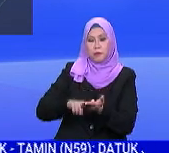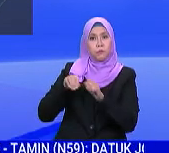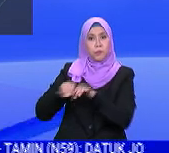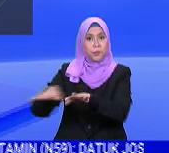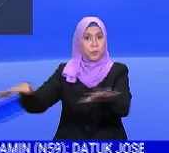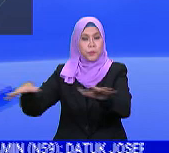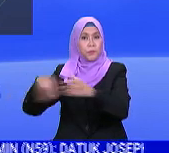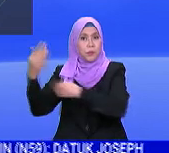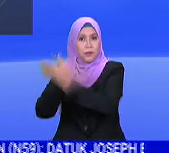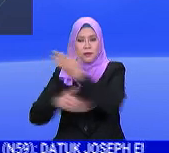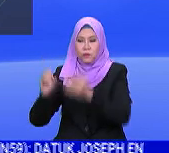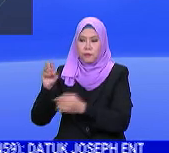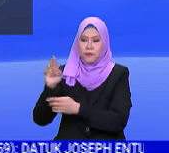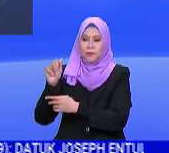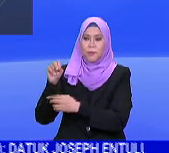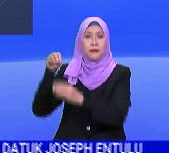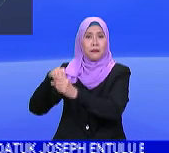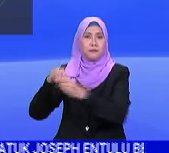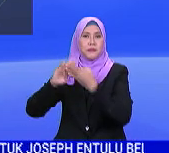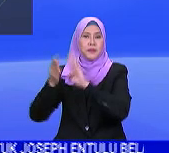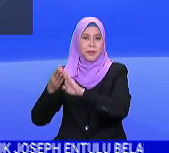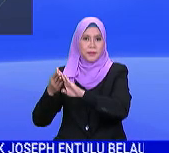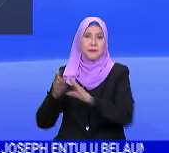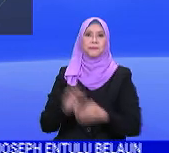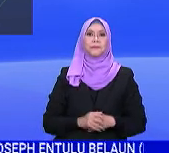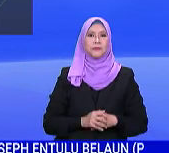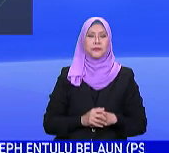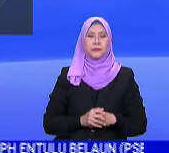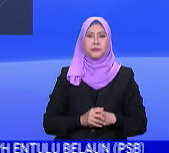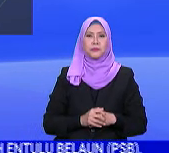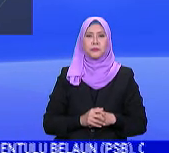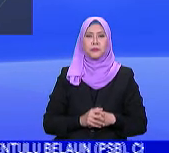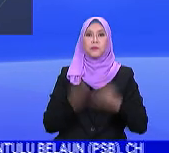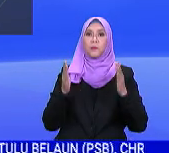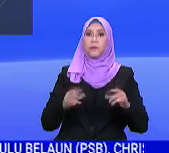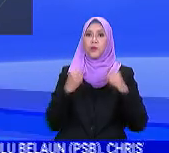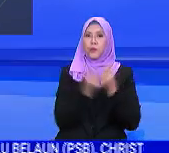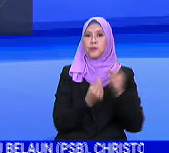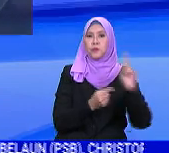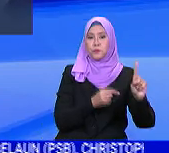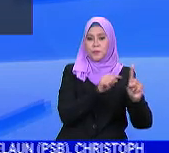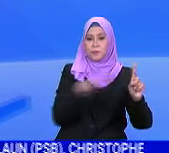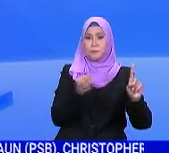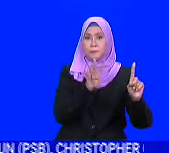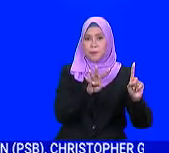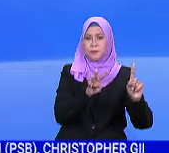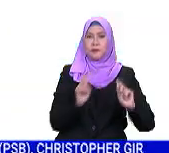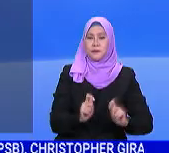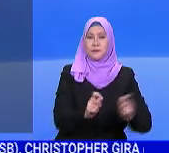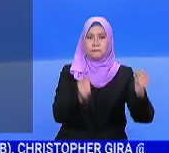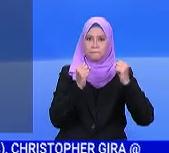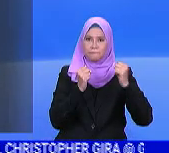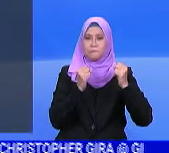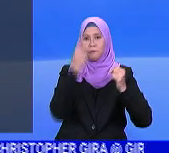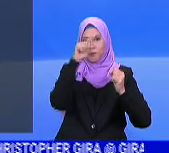penularan varian baru Omicron dalam komuniti. Bagi pengembara kategori 1 hingga 4, tindakan pengukuhan